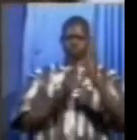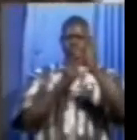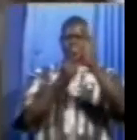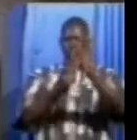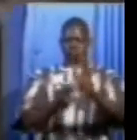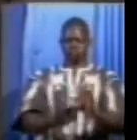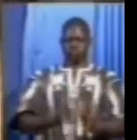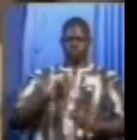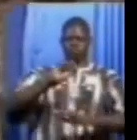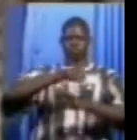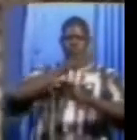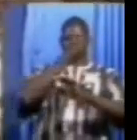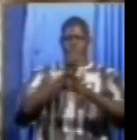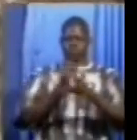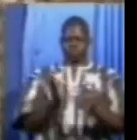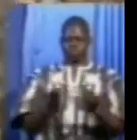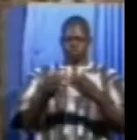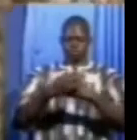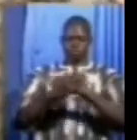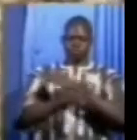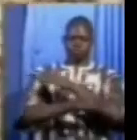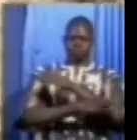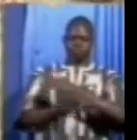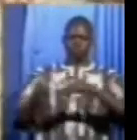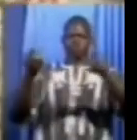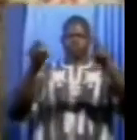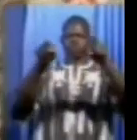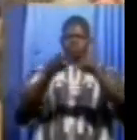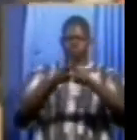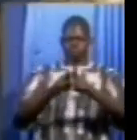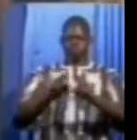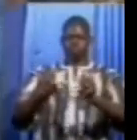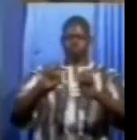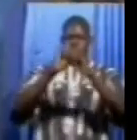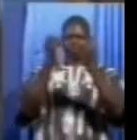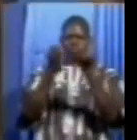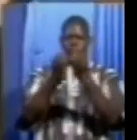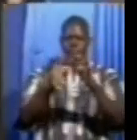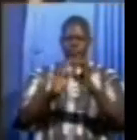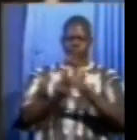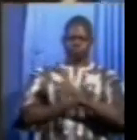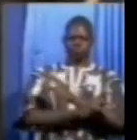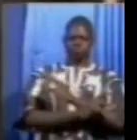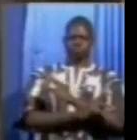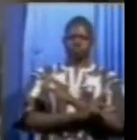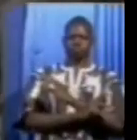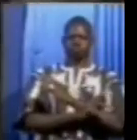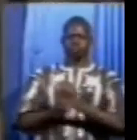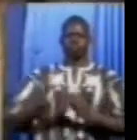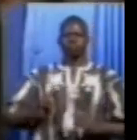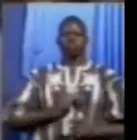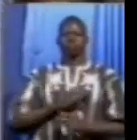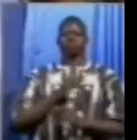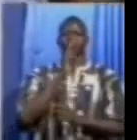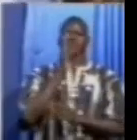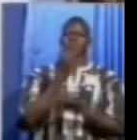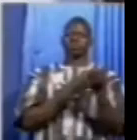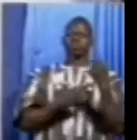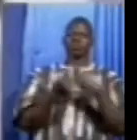et à l'installation du bureau provincial ainsi que de ceux communaux de Kénédougou d'autre part. Nous sommes venus